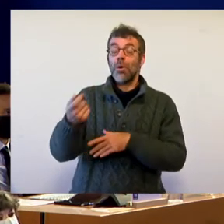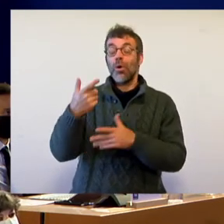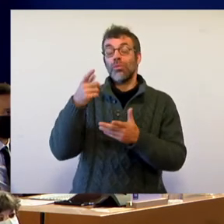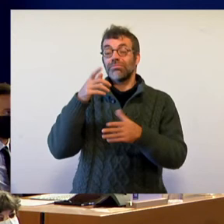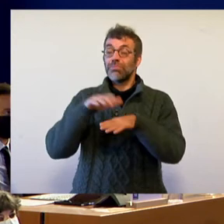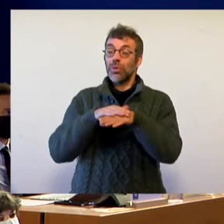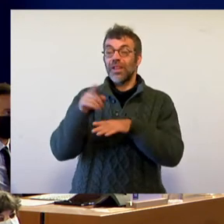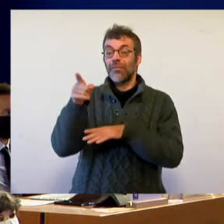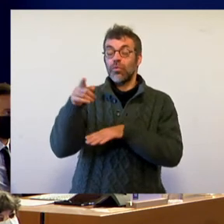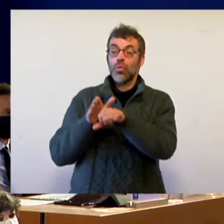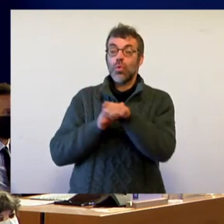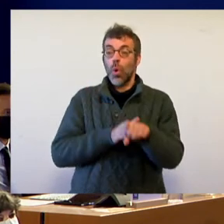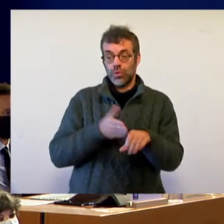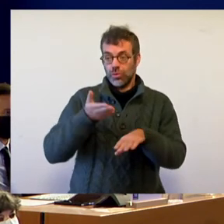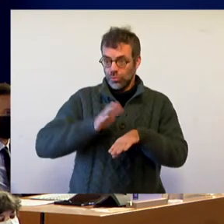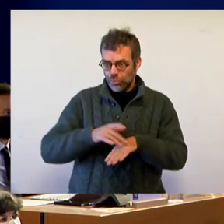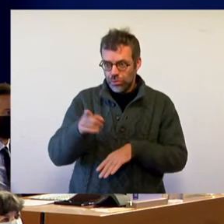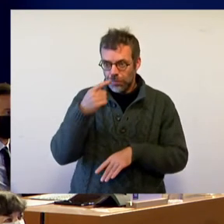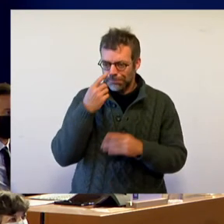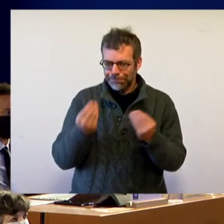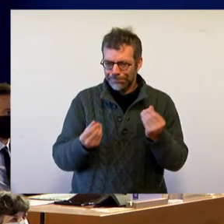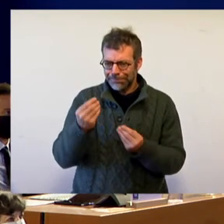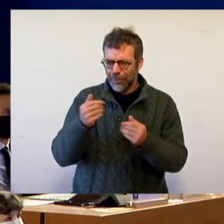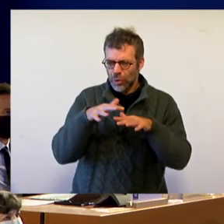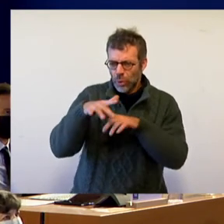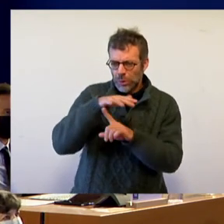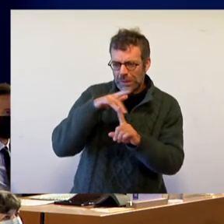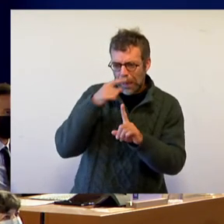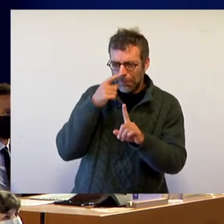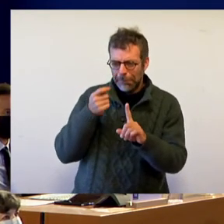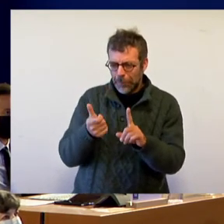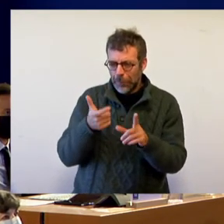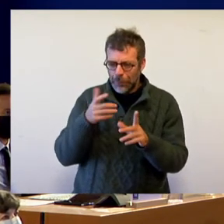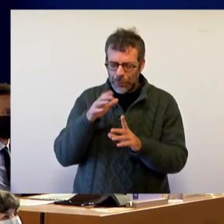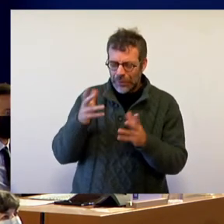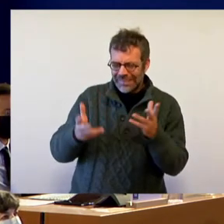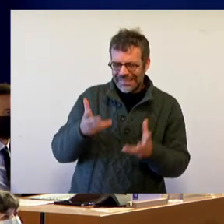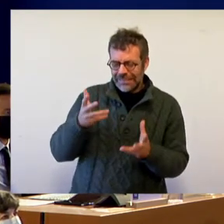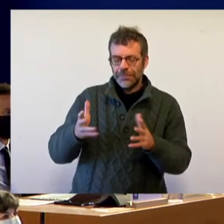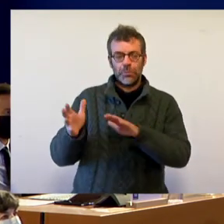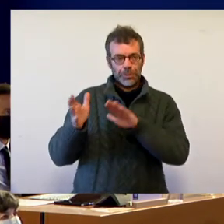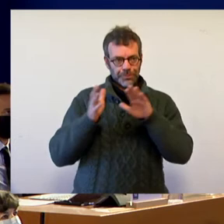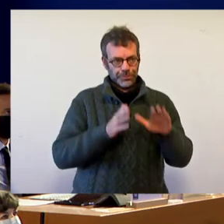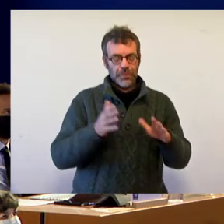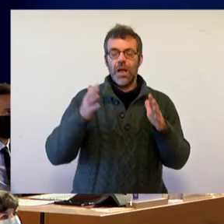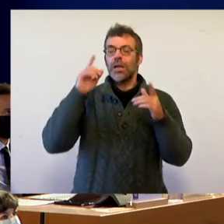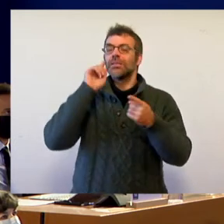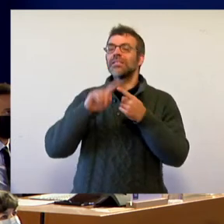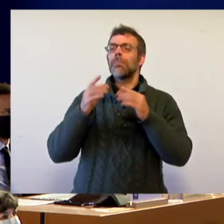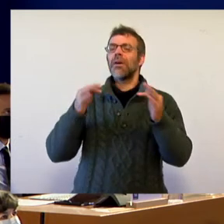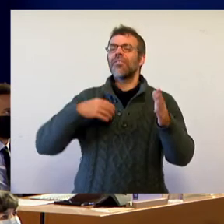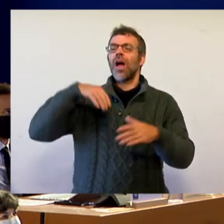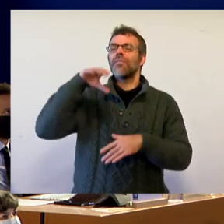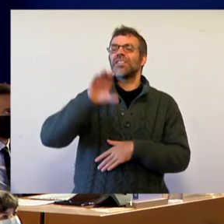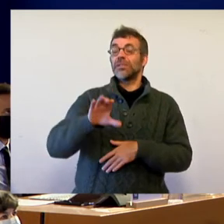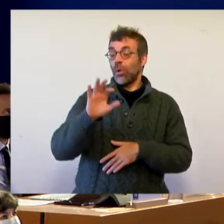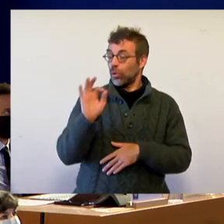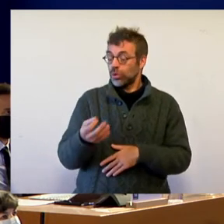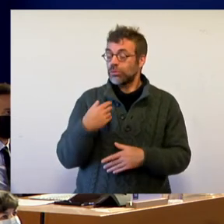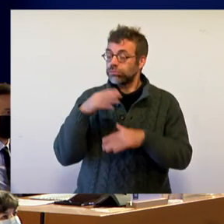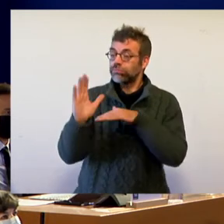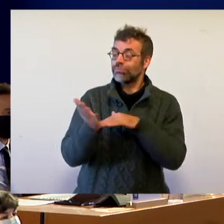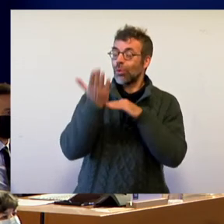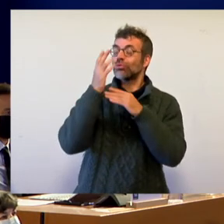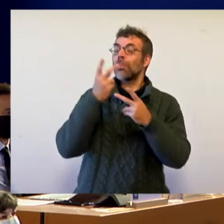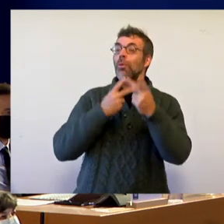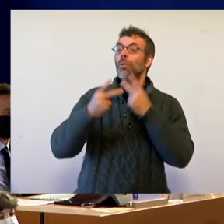Concernant les investissements, alors c'est vrai, on a des effets de com', hein, on a une jolie fleur avec des jolis pétales,